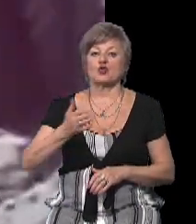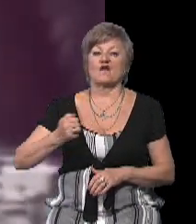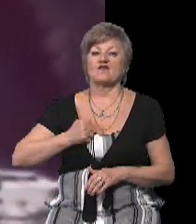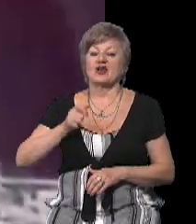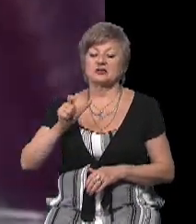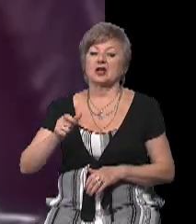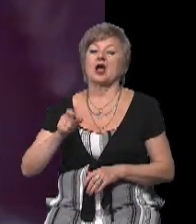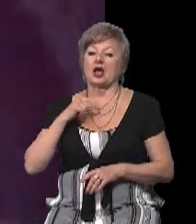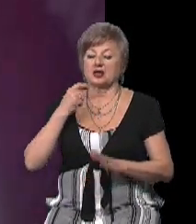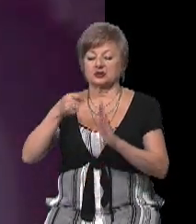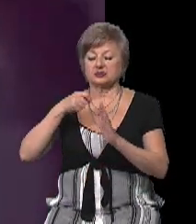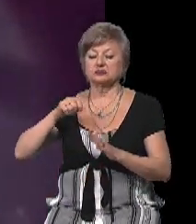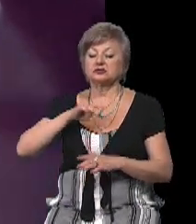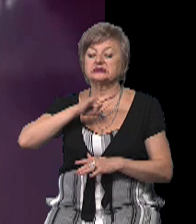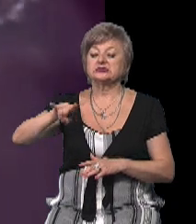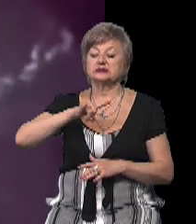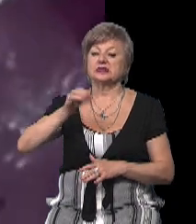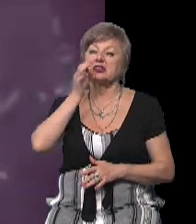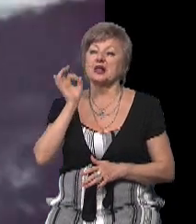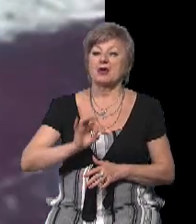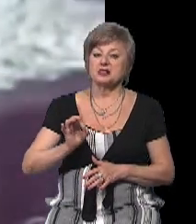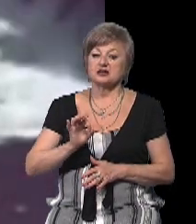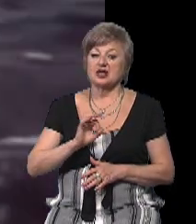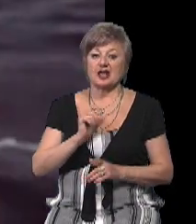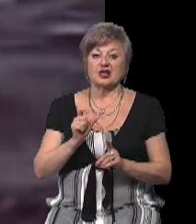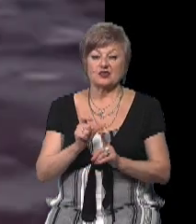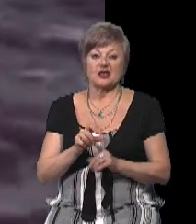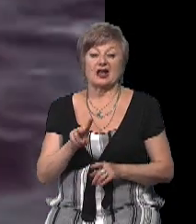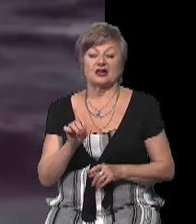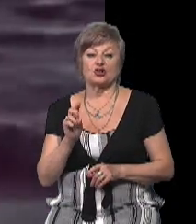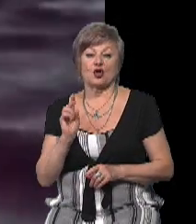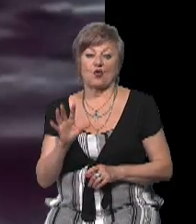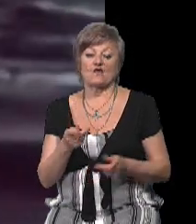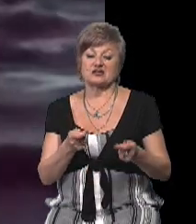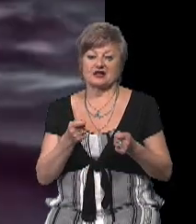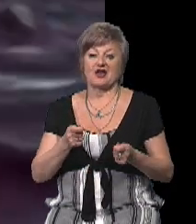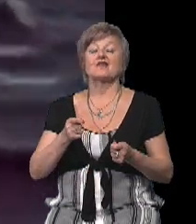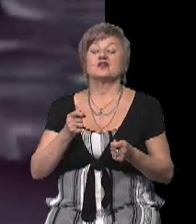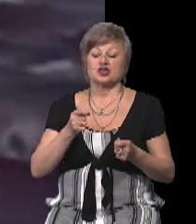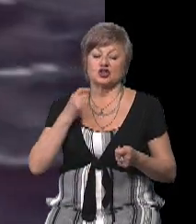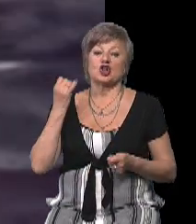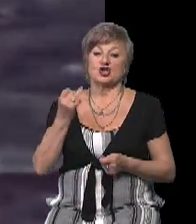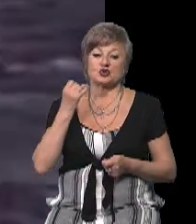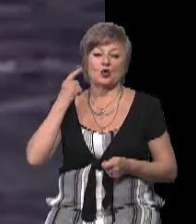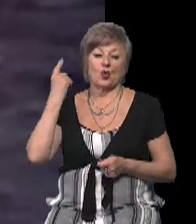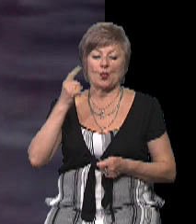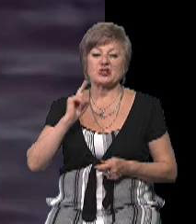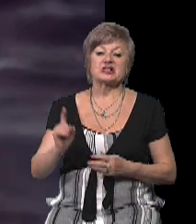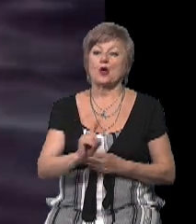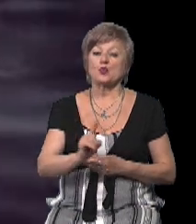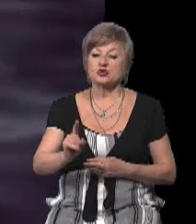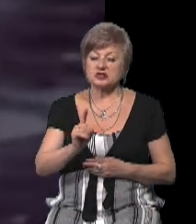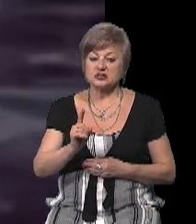кадри аерозйомки німецької авіації. За словами Володимира Ліннікова, завідувача відділу новітньої історії обласного краєзнавчого